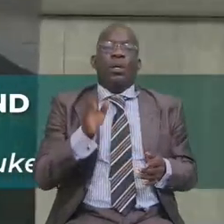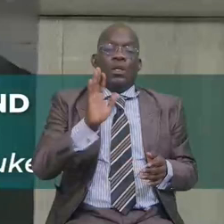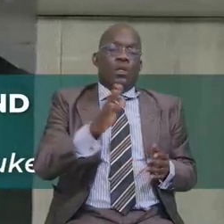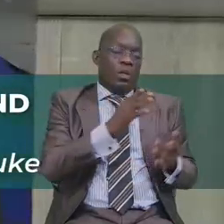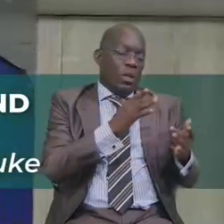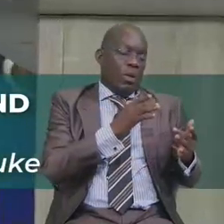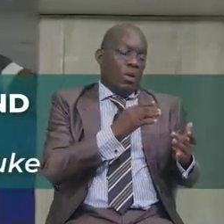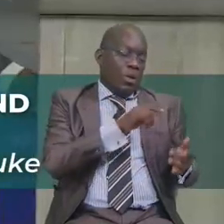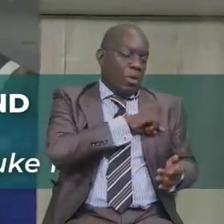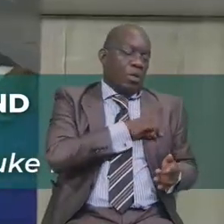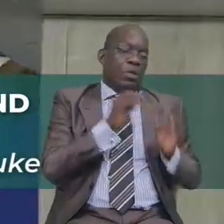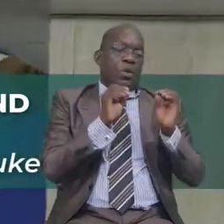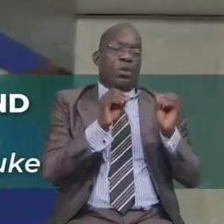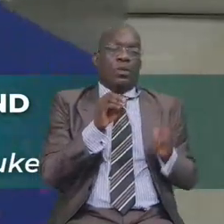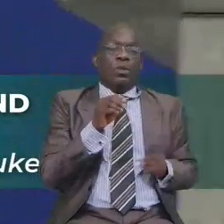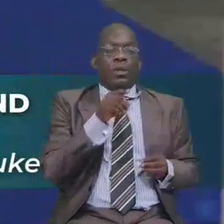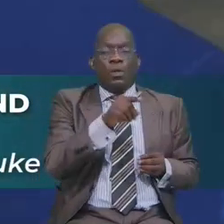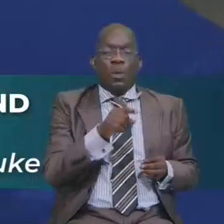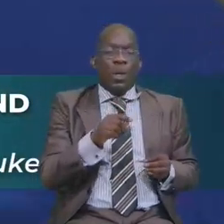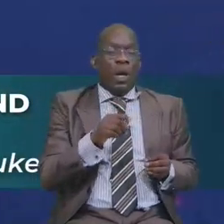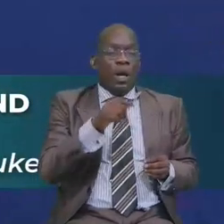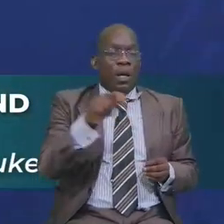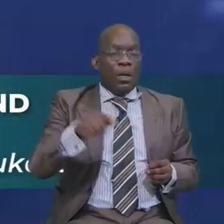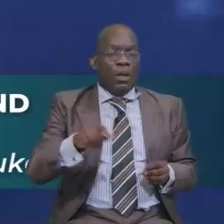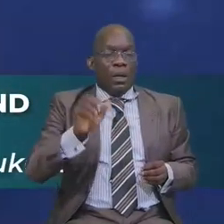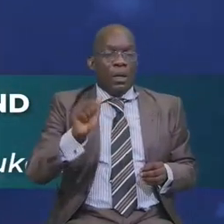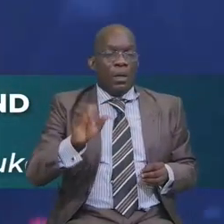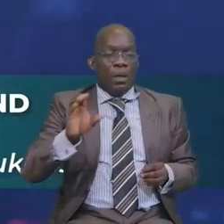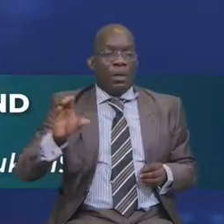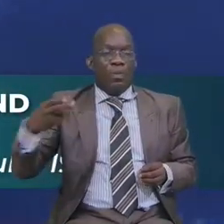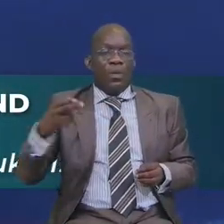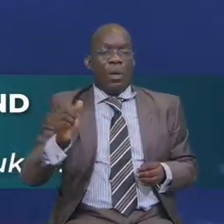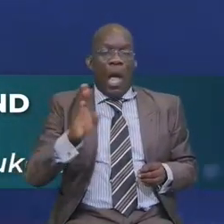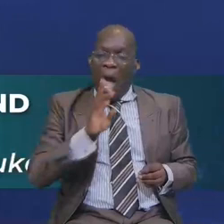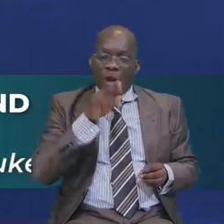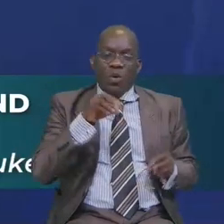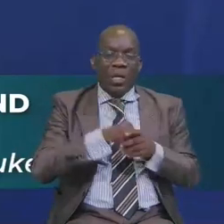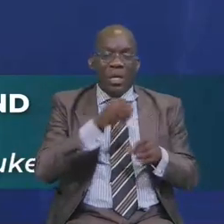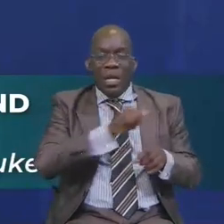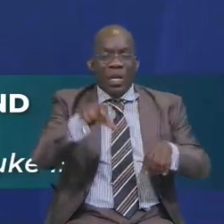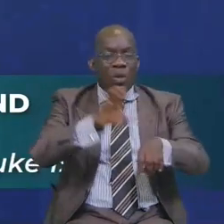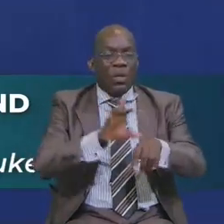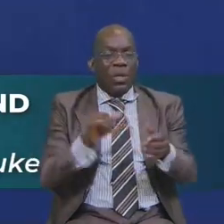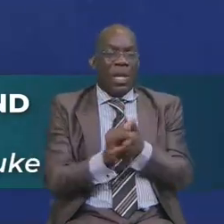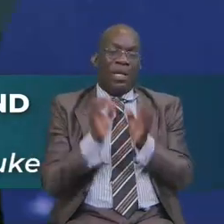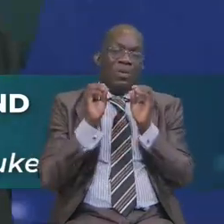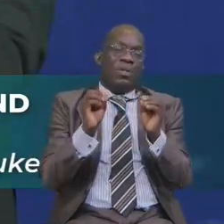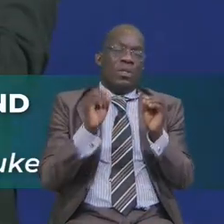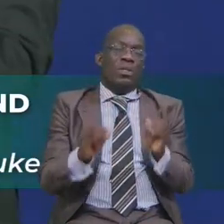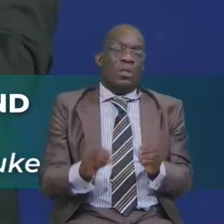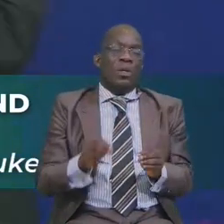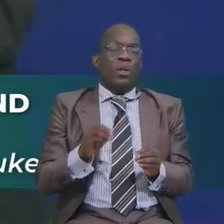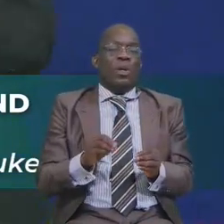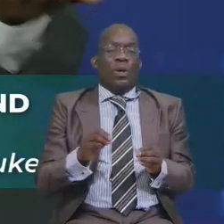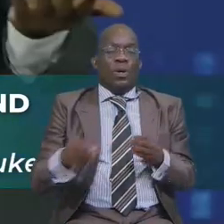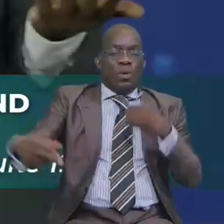ça? Est-ce que tu es dans une dénomination qui prêche la restitution? Est-ce que tu es allé là-bas et dit